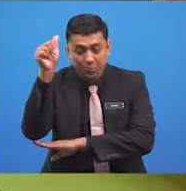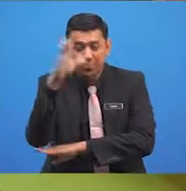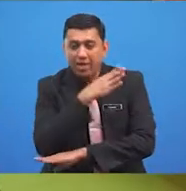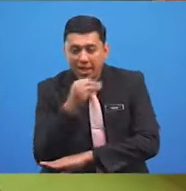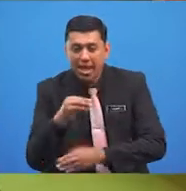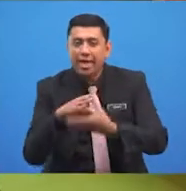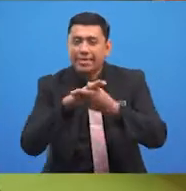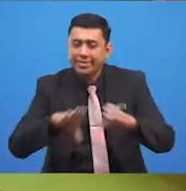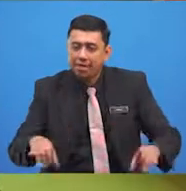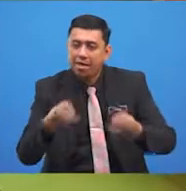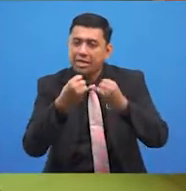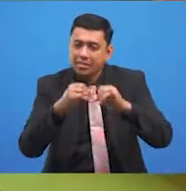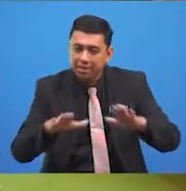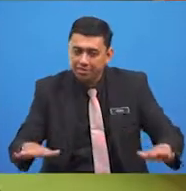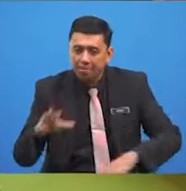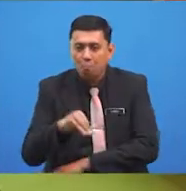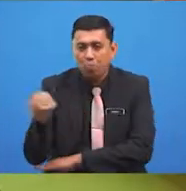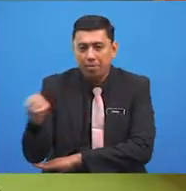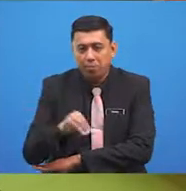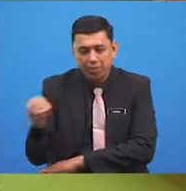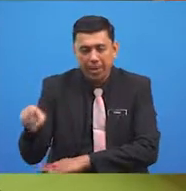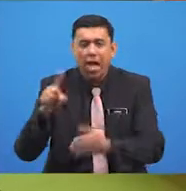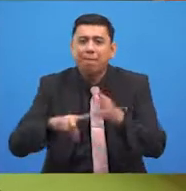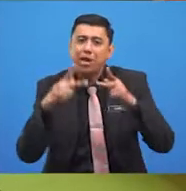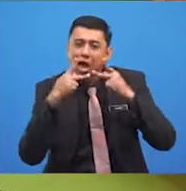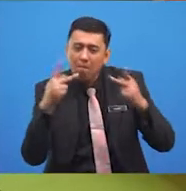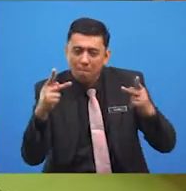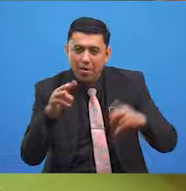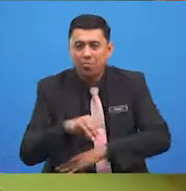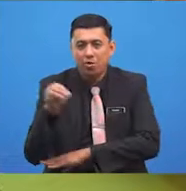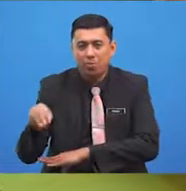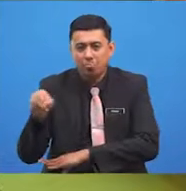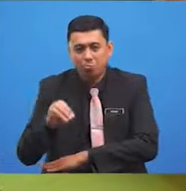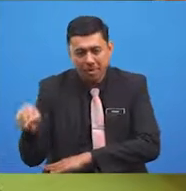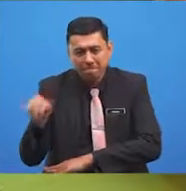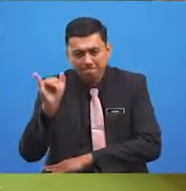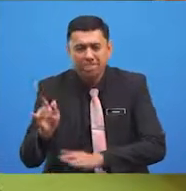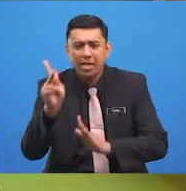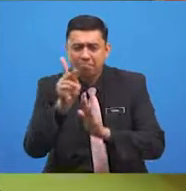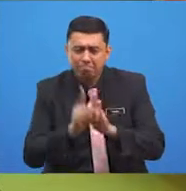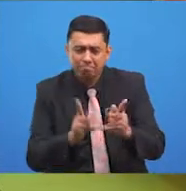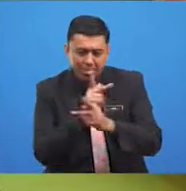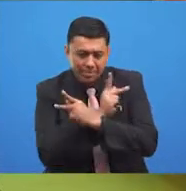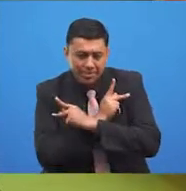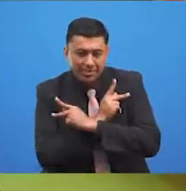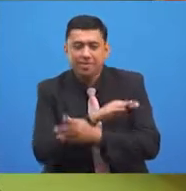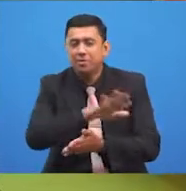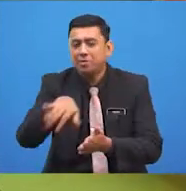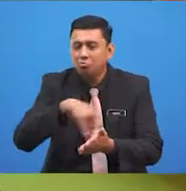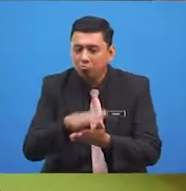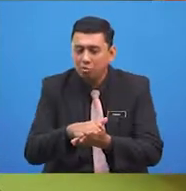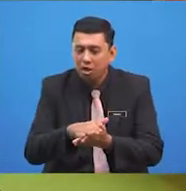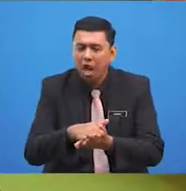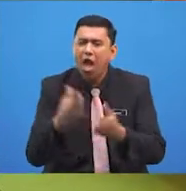Assalamualaikum dan selamat sejahtera murid-murid. Apa khabar murid-murid yang dikasihi sekalian? Cikgu harap murid-murid